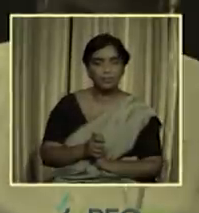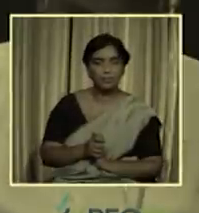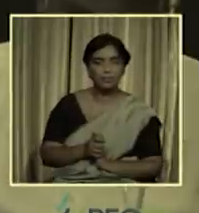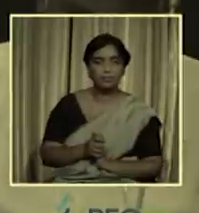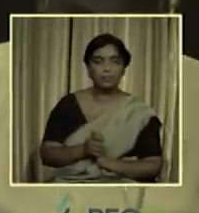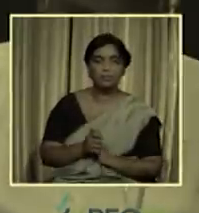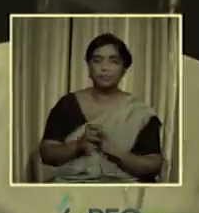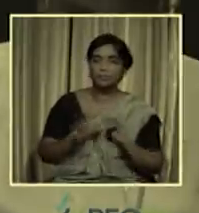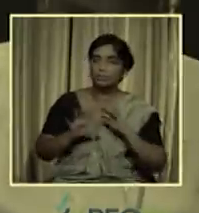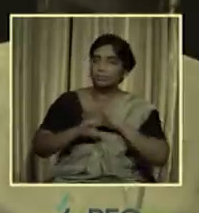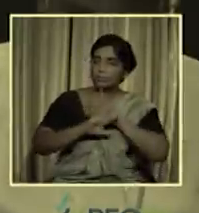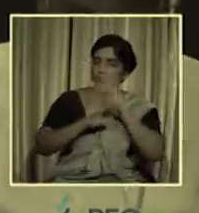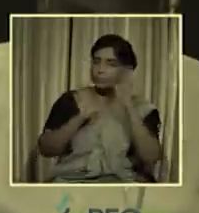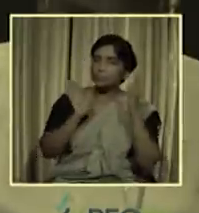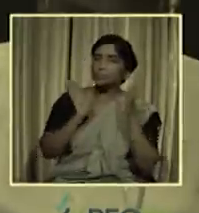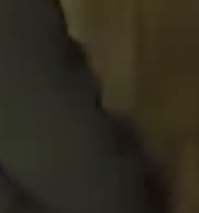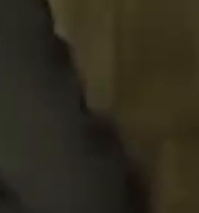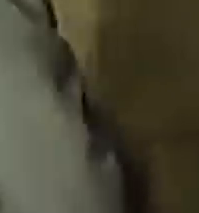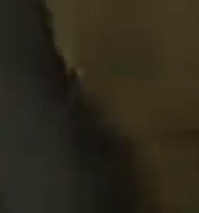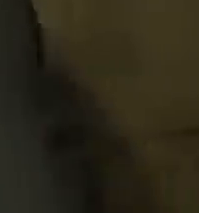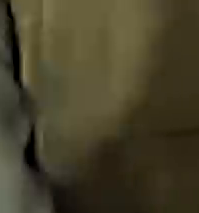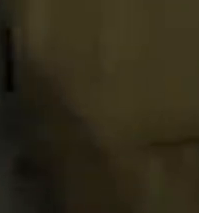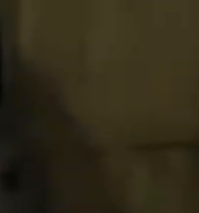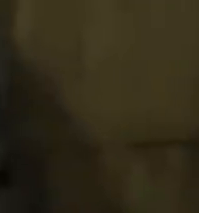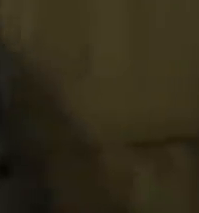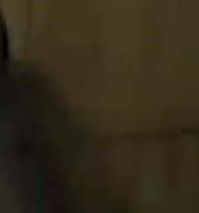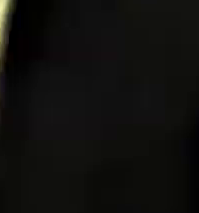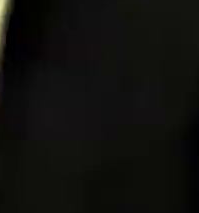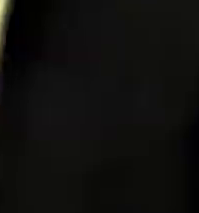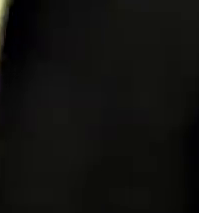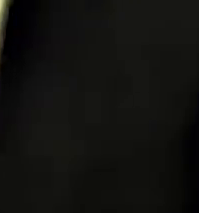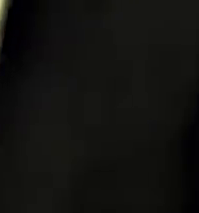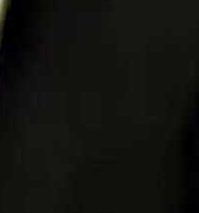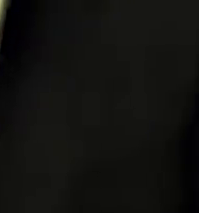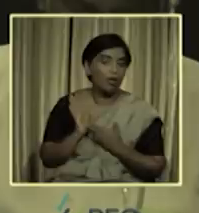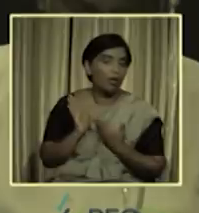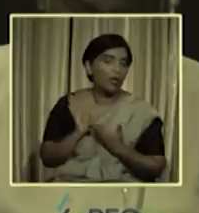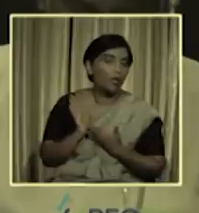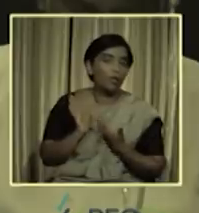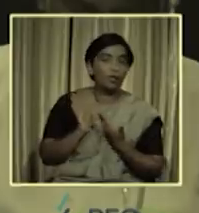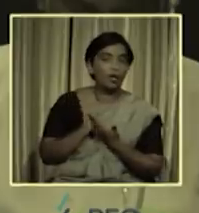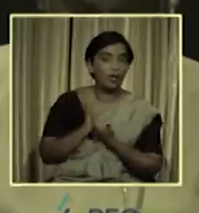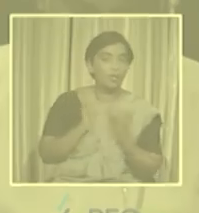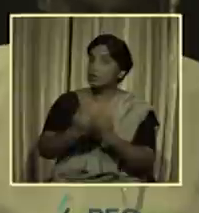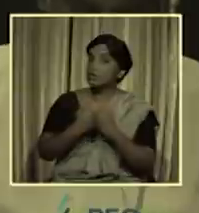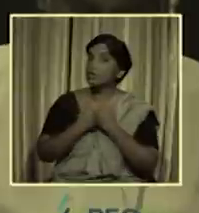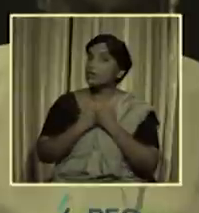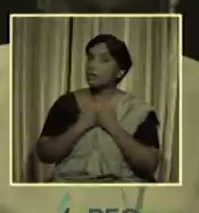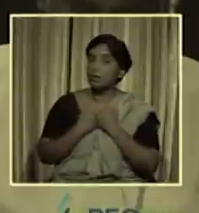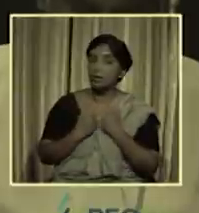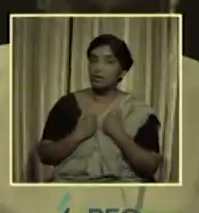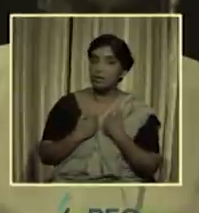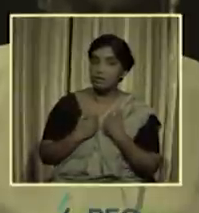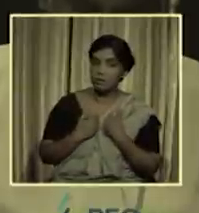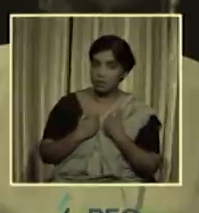නැති නිසයිලු මේක වුනේ. දැන්ද මතක් වුනේ. ඔබත් රනිල් මහින්ද වගේ ලැජ්ජ වෙන්න ඕනේ. යටිගිරිය පුප්පගෙන කෑ